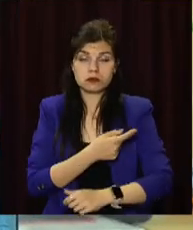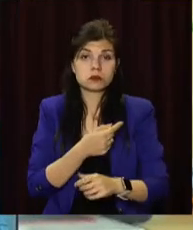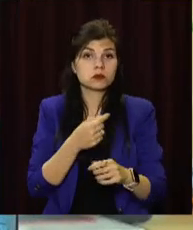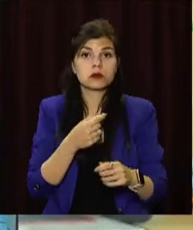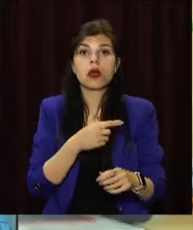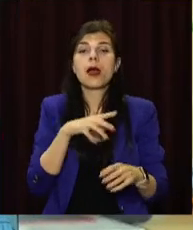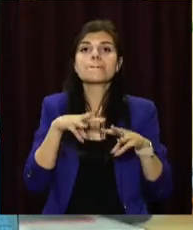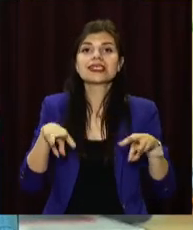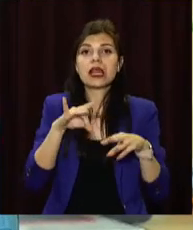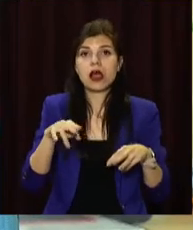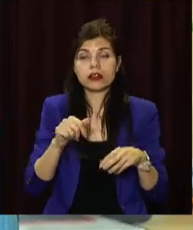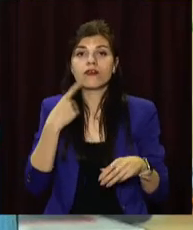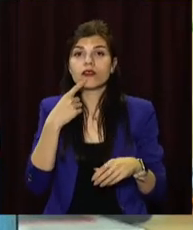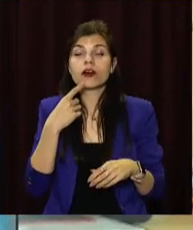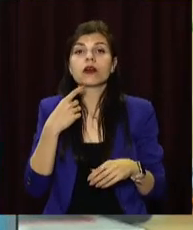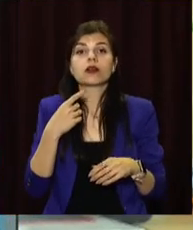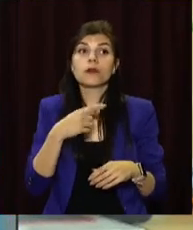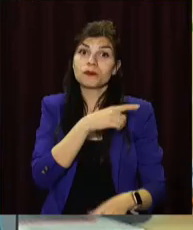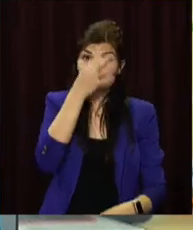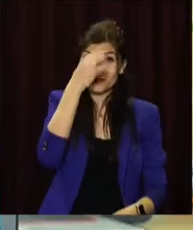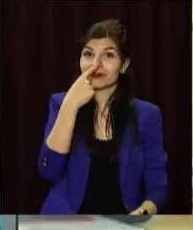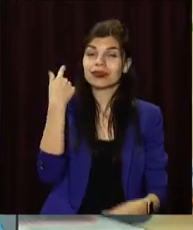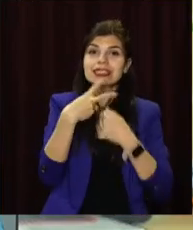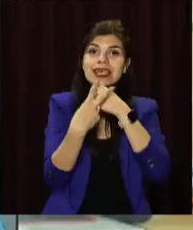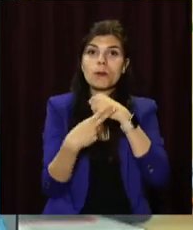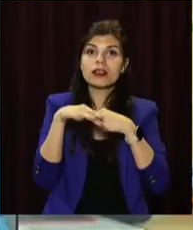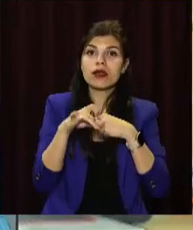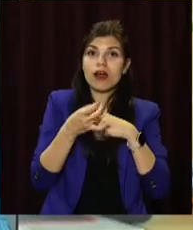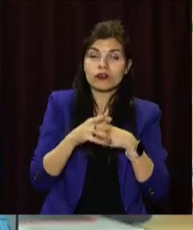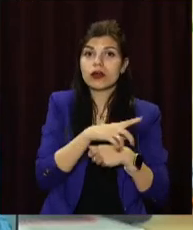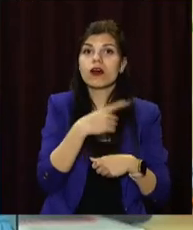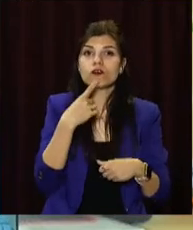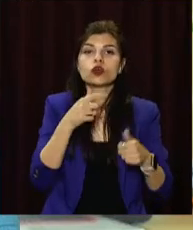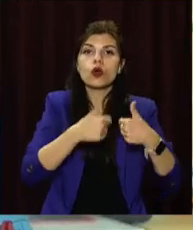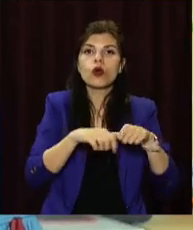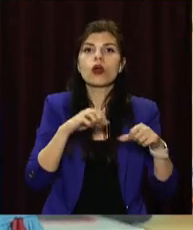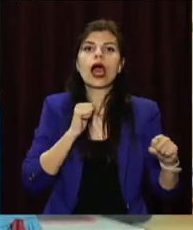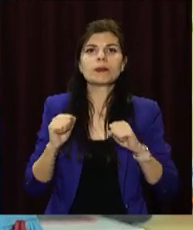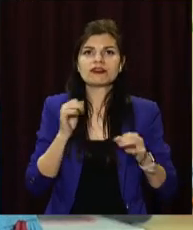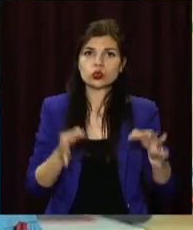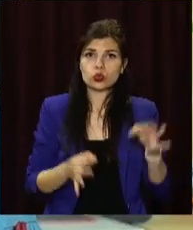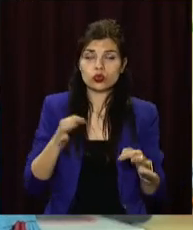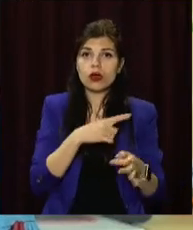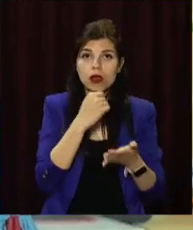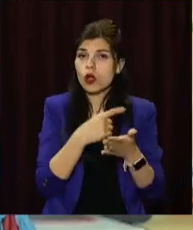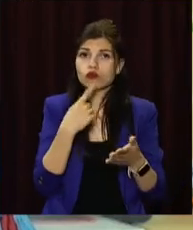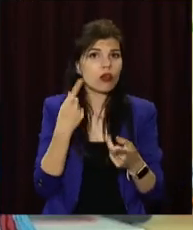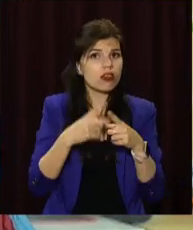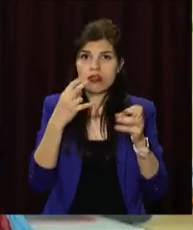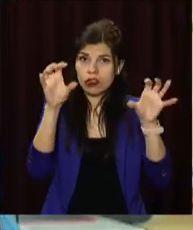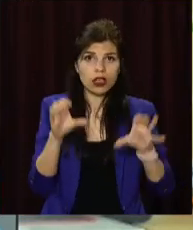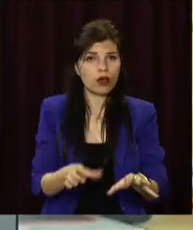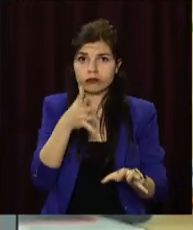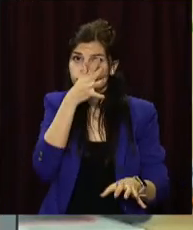міськраді. Нагадаємо, 17 травня набрало чинності рішення Дніпропетровського окружного адміністративного суду про незаконність